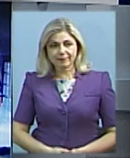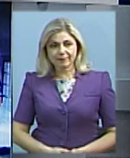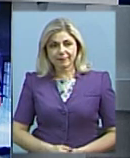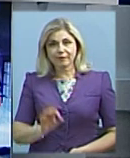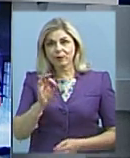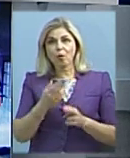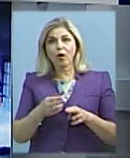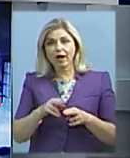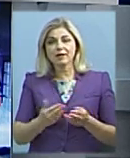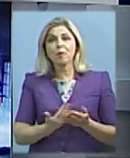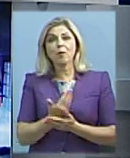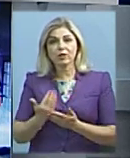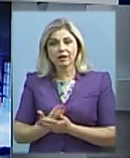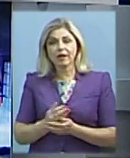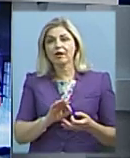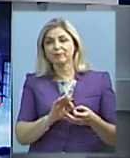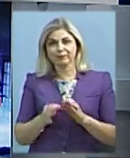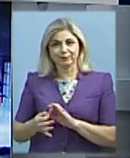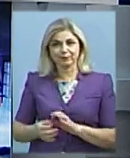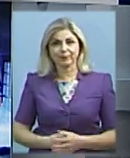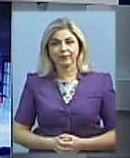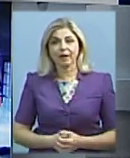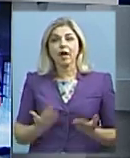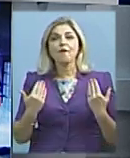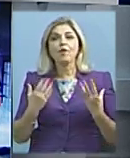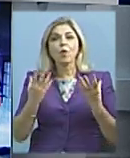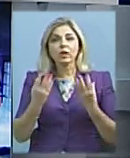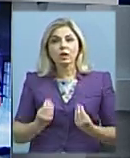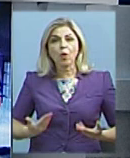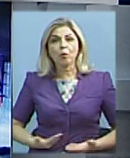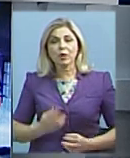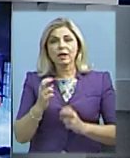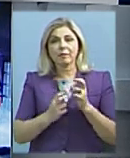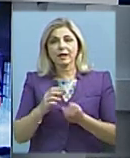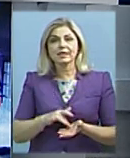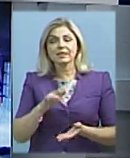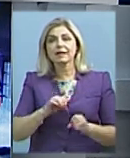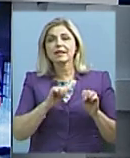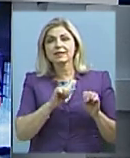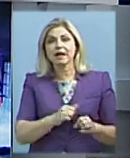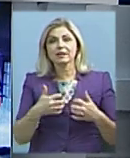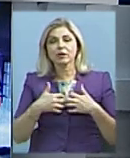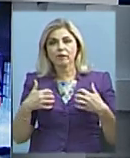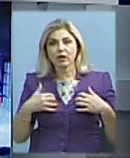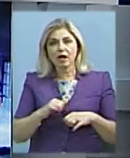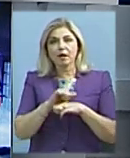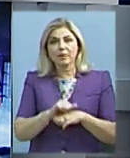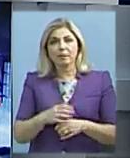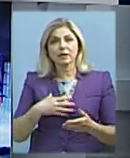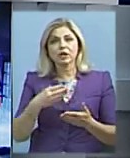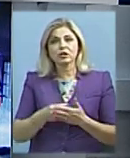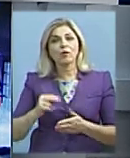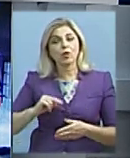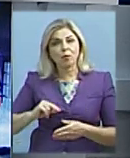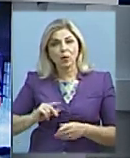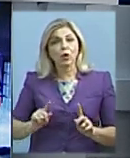Про ці та інші події більш докладно. На вихідних комунальне підприємство «Центр захисту тварин» припинило свою роботу.